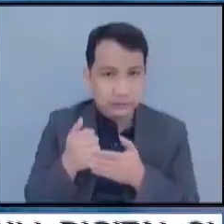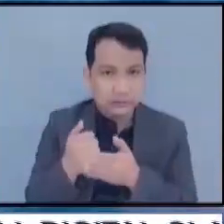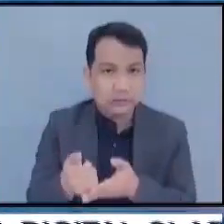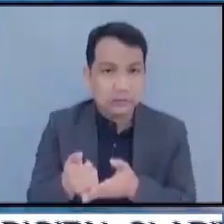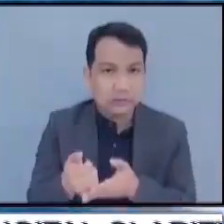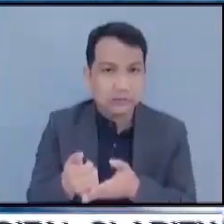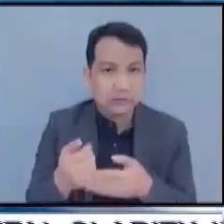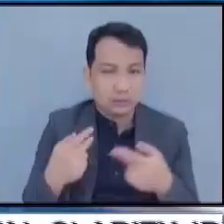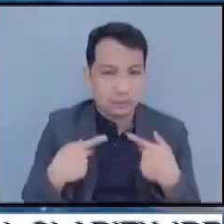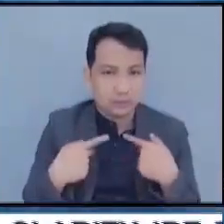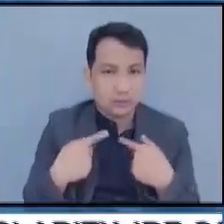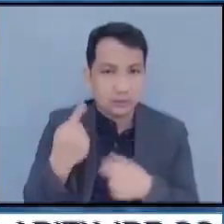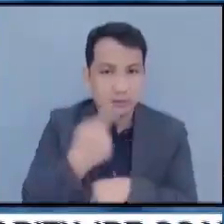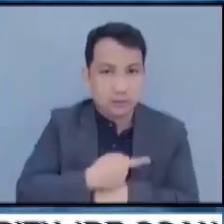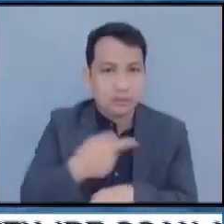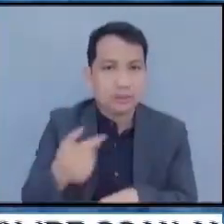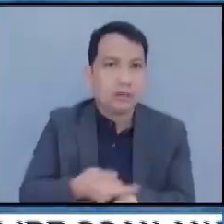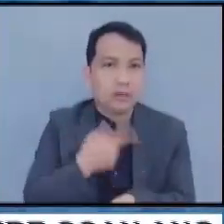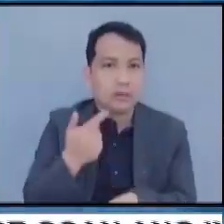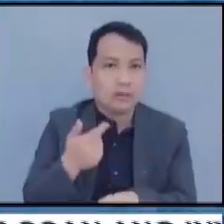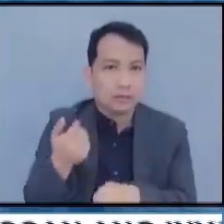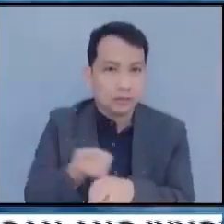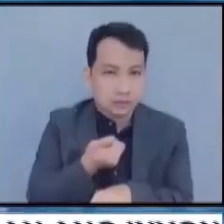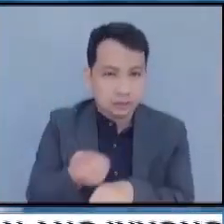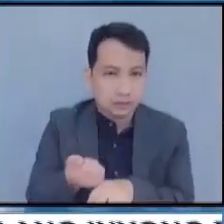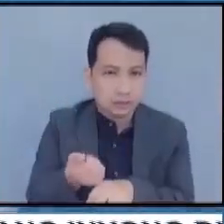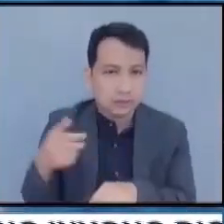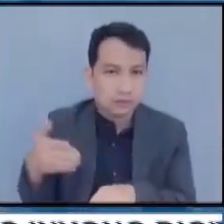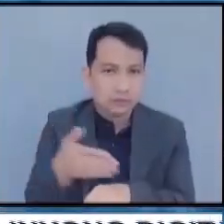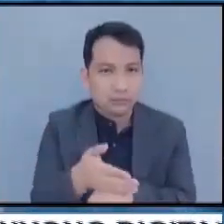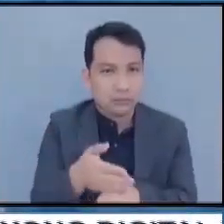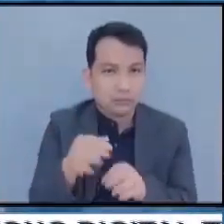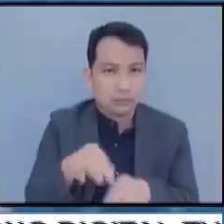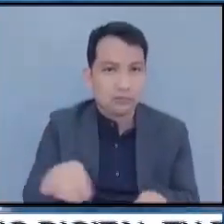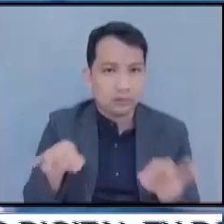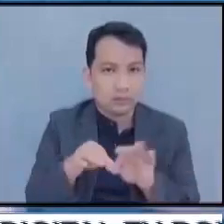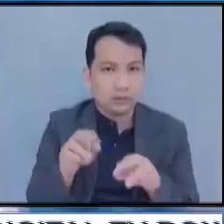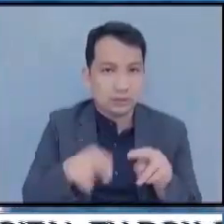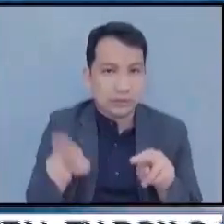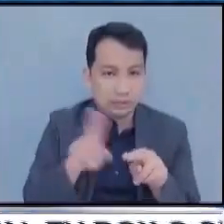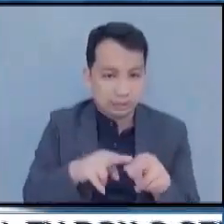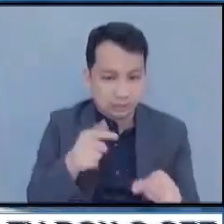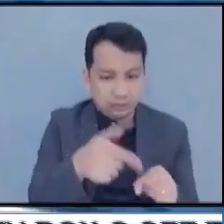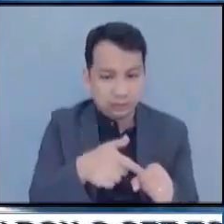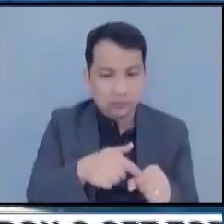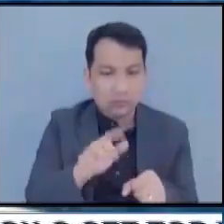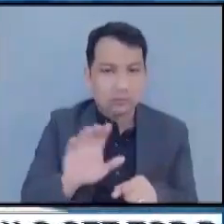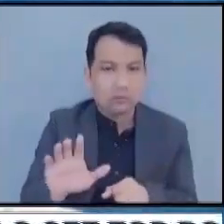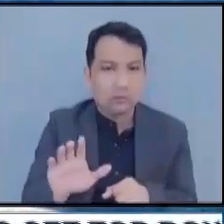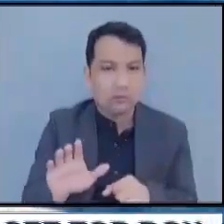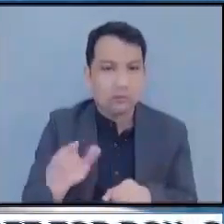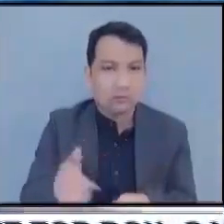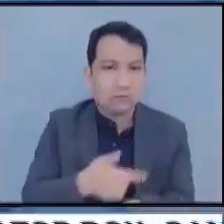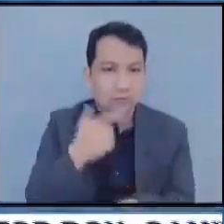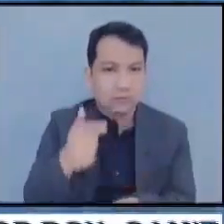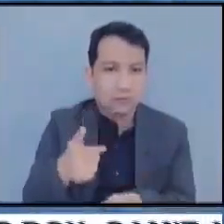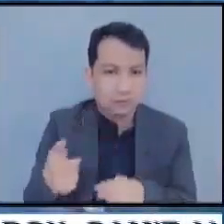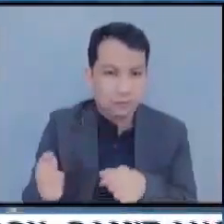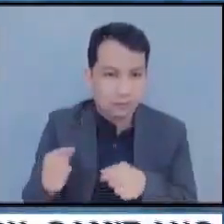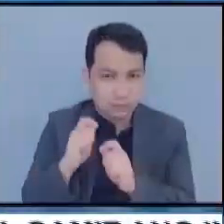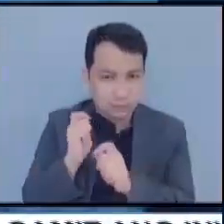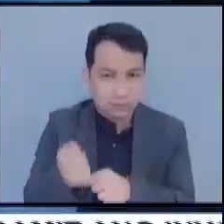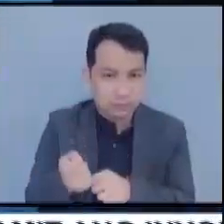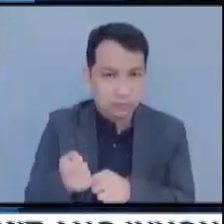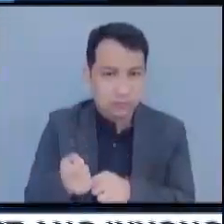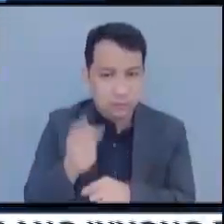araw na matagal o nahihirapan silang mangisda at kinakailangan nila na dagdag langis o fuel para magtagal pa ang kanilang pangingisda. Makikita naman